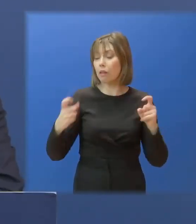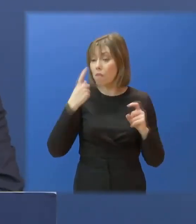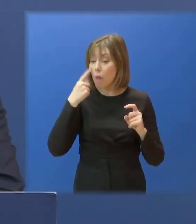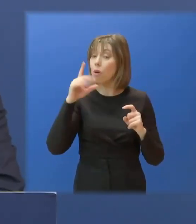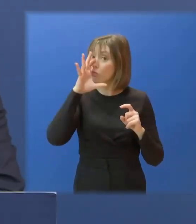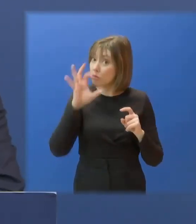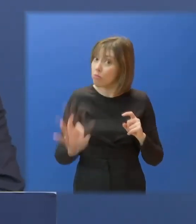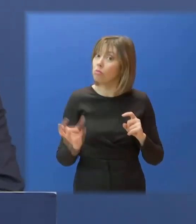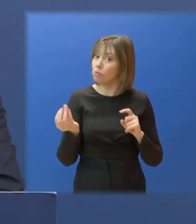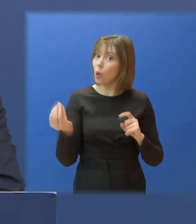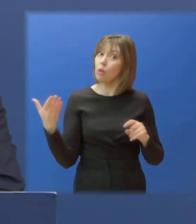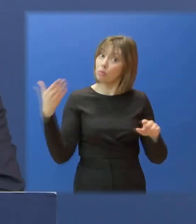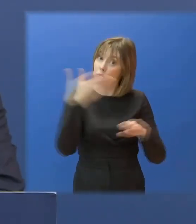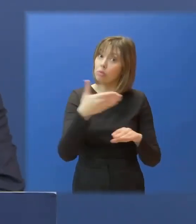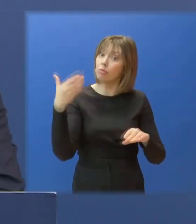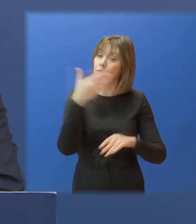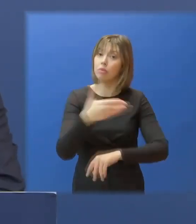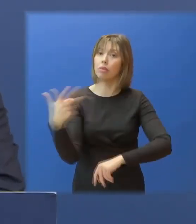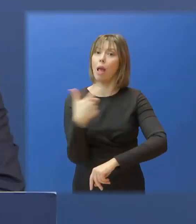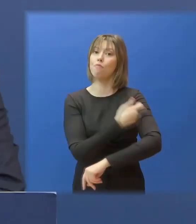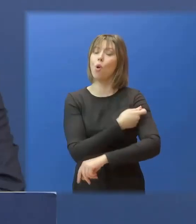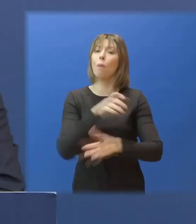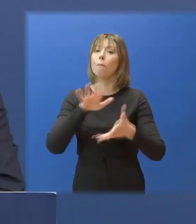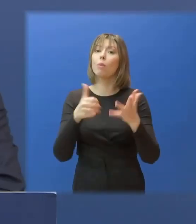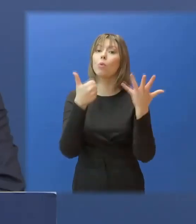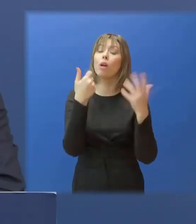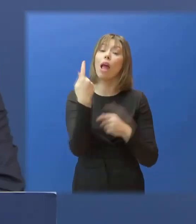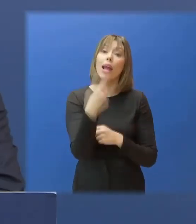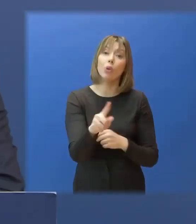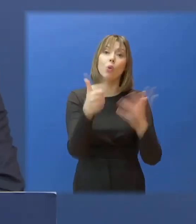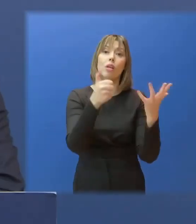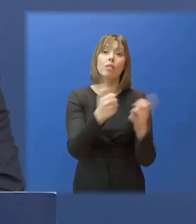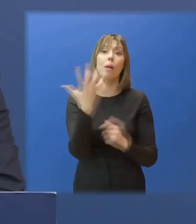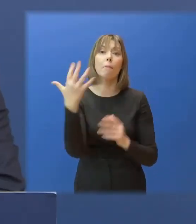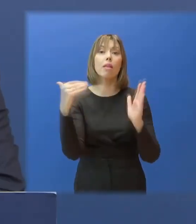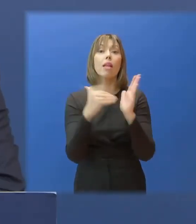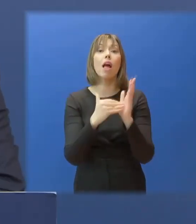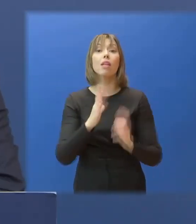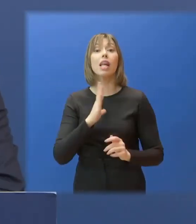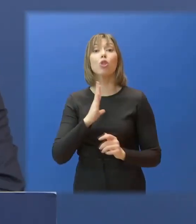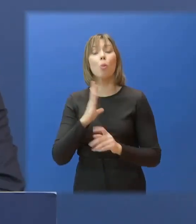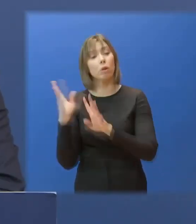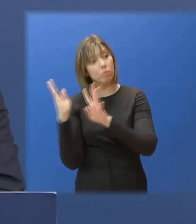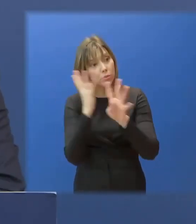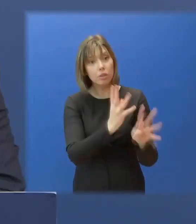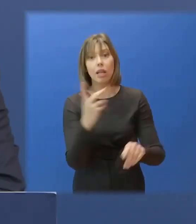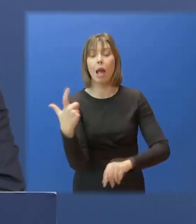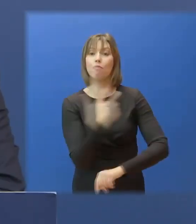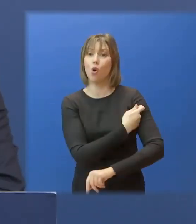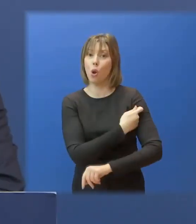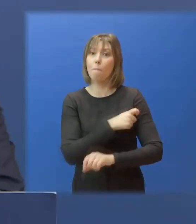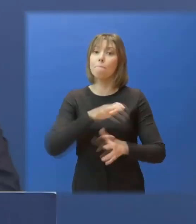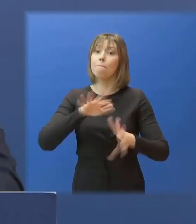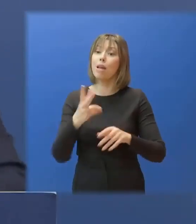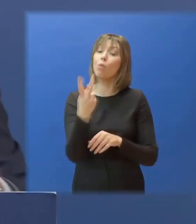ανταποκριθεί και έχουν εμβολιαστεί πάνω από 165.000 συμπολίτες μας, ενώ πάνω από 20 με 25.000 είναι τα